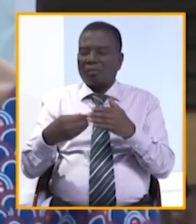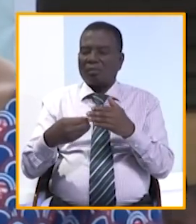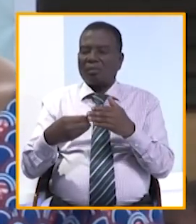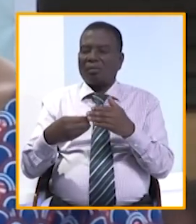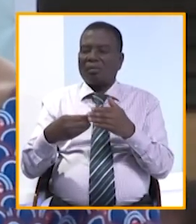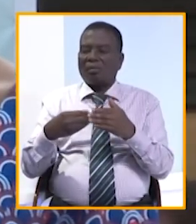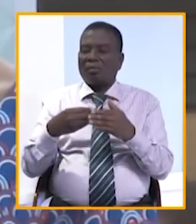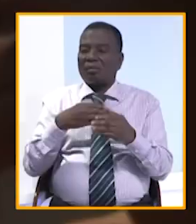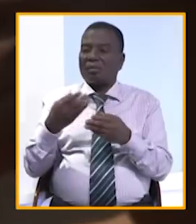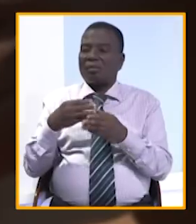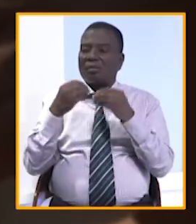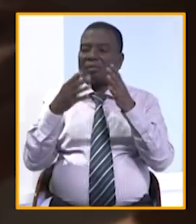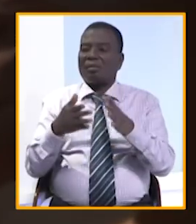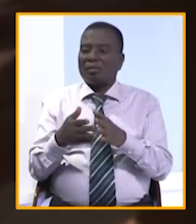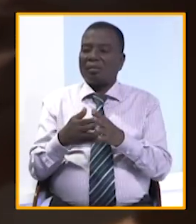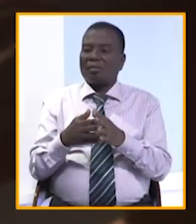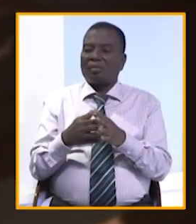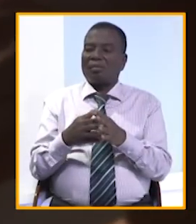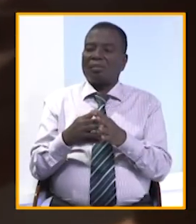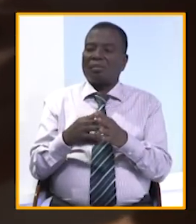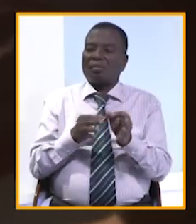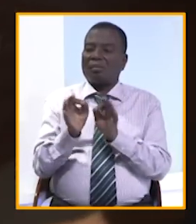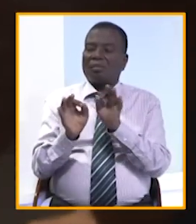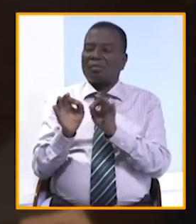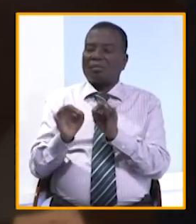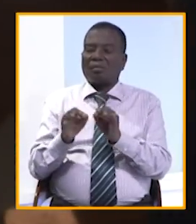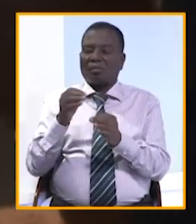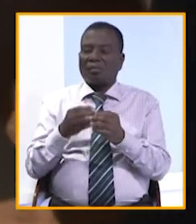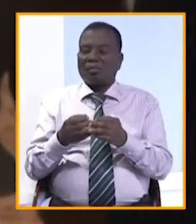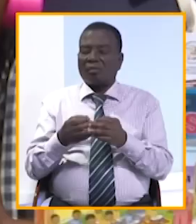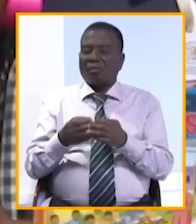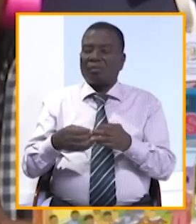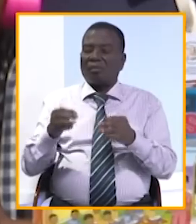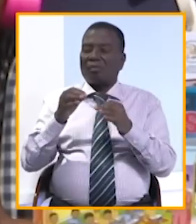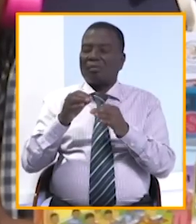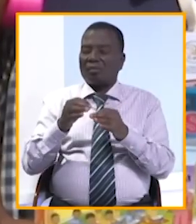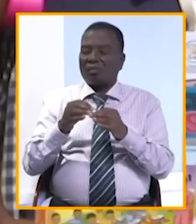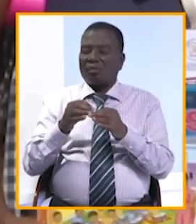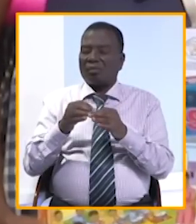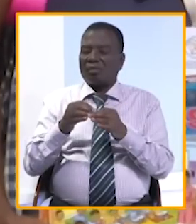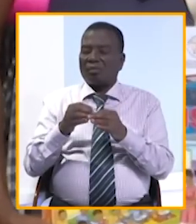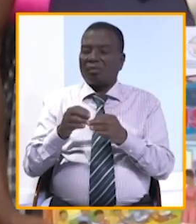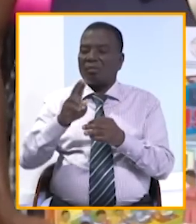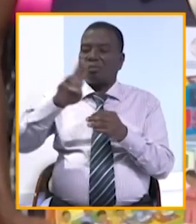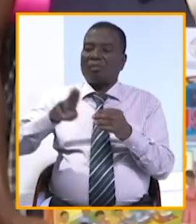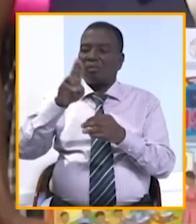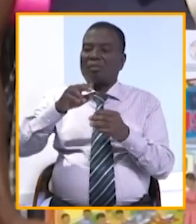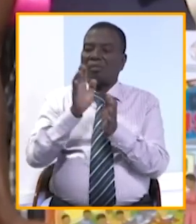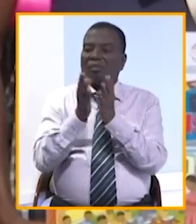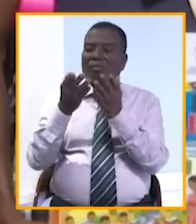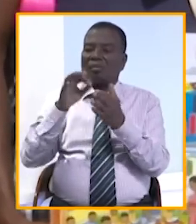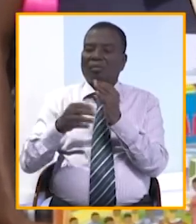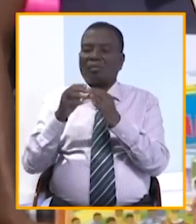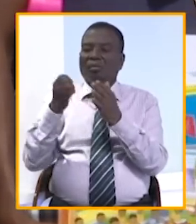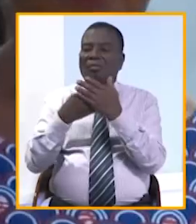la vente de ces ouvrages. L'essence même, c'est de valoriser l'utilisation du livre par l'élève lui-même. Il